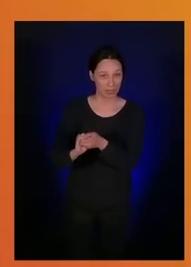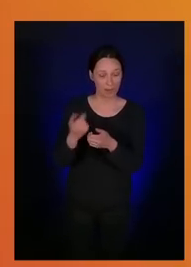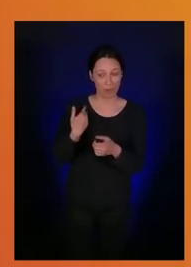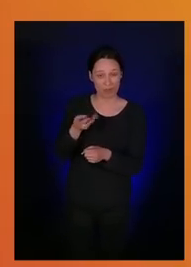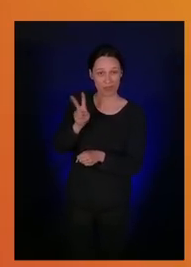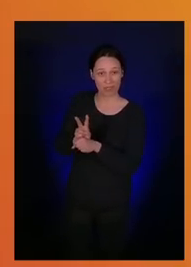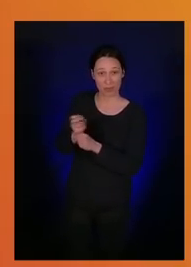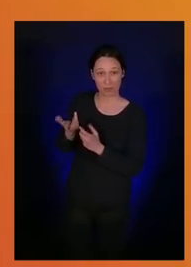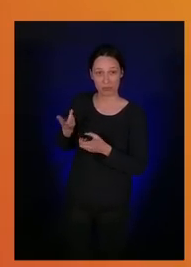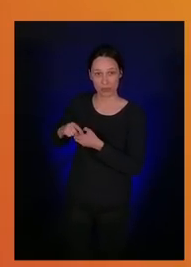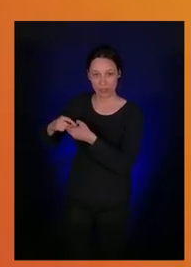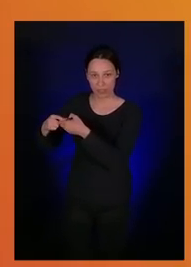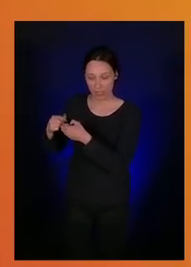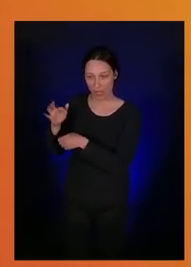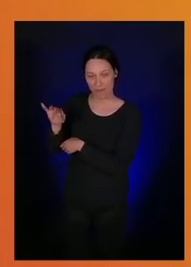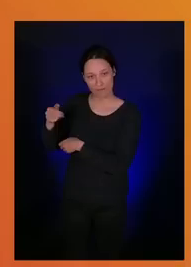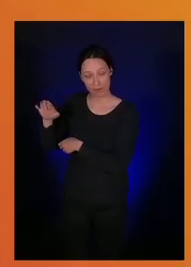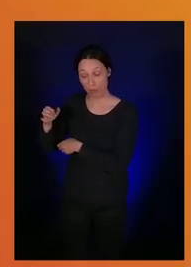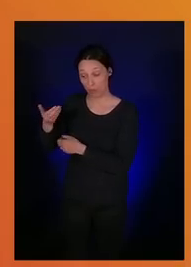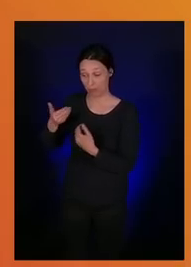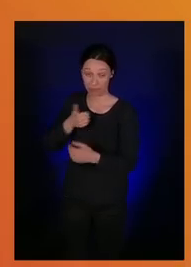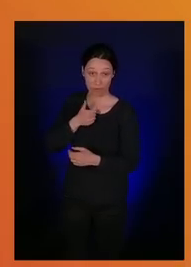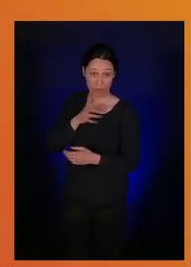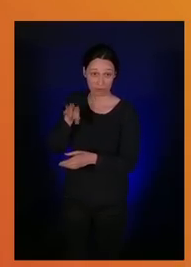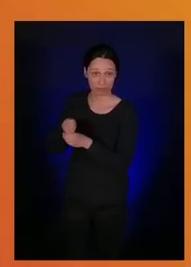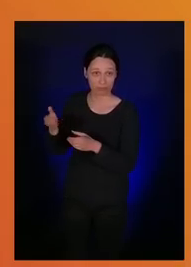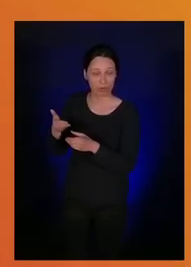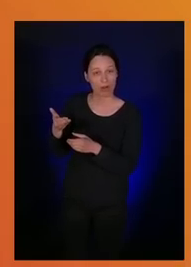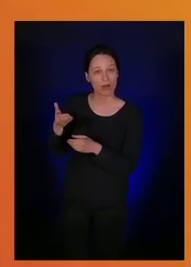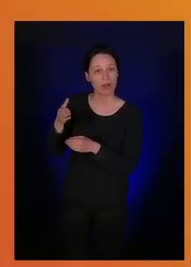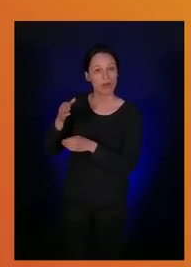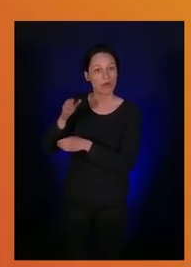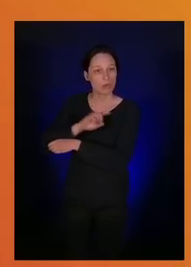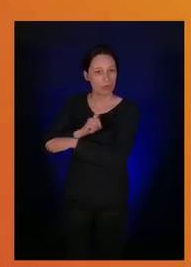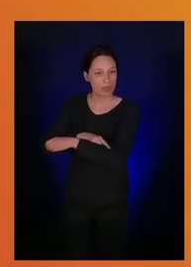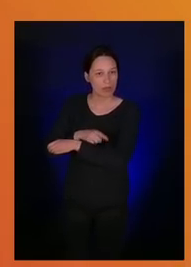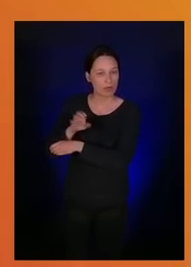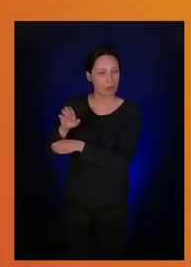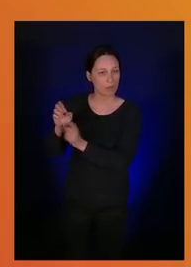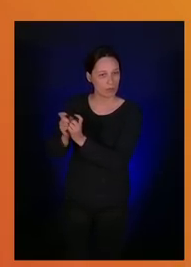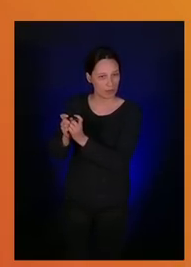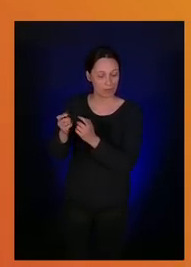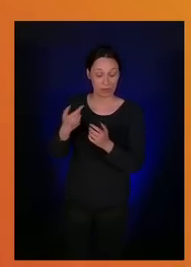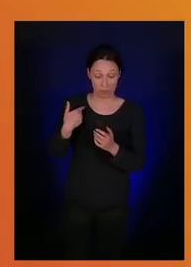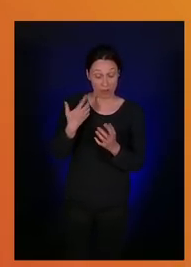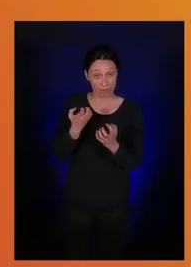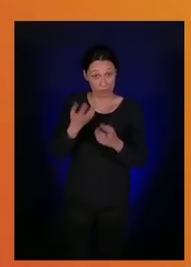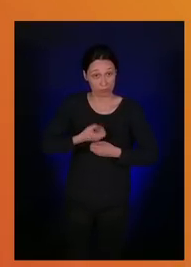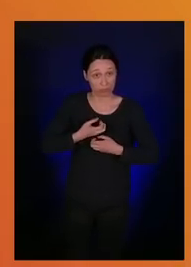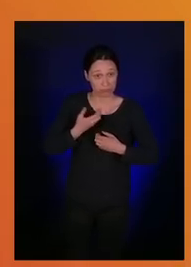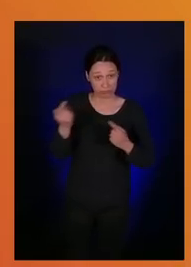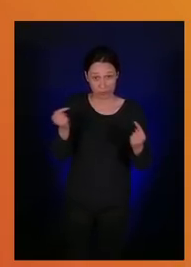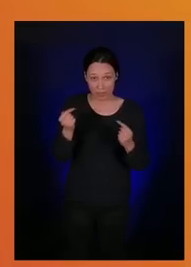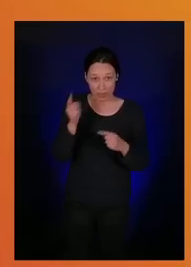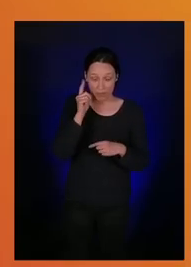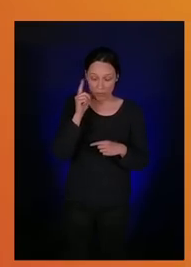dont le mien, qui est le syndicat de la recherche d'EDF. Je m'inscris dans le débat sur le rapport d'activité, car je voudrais m'expliquer pourquoi